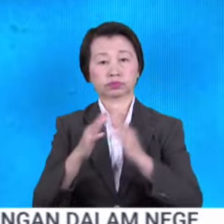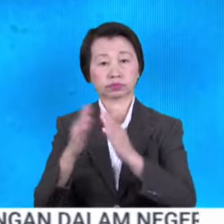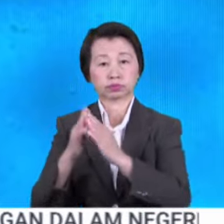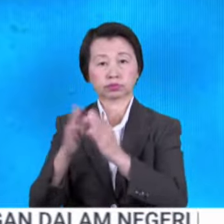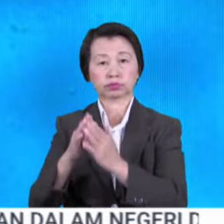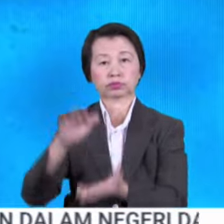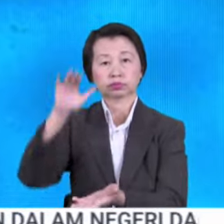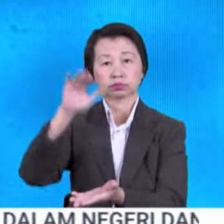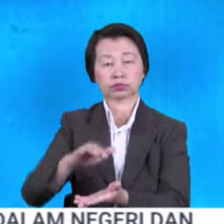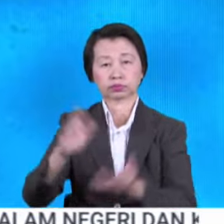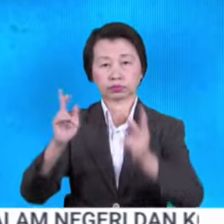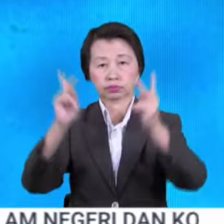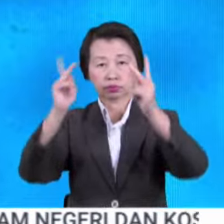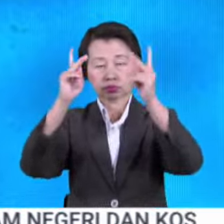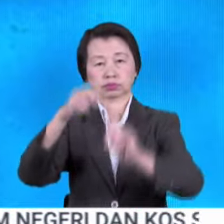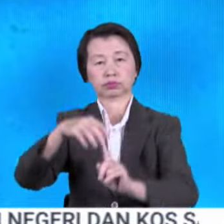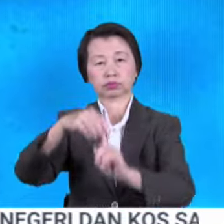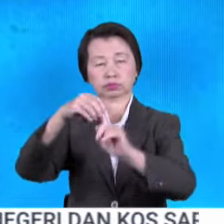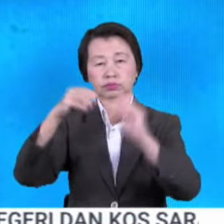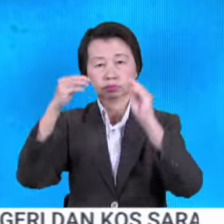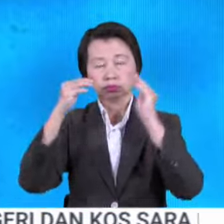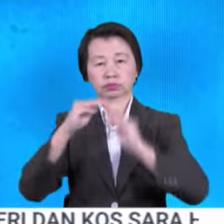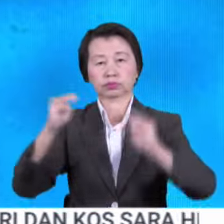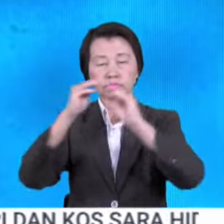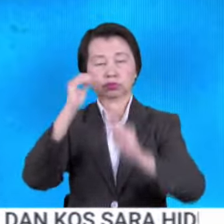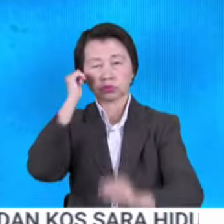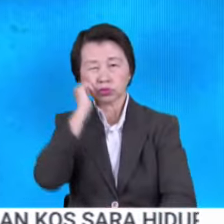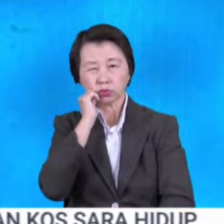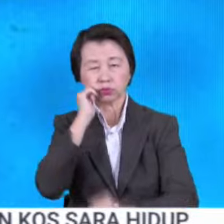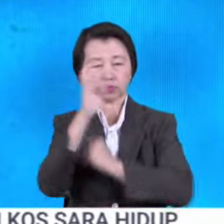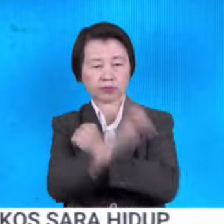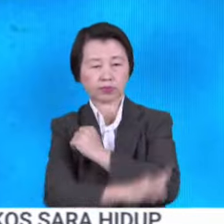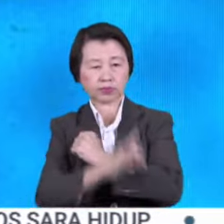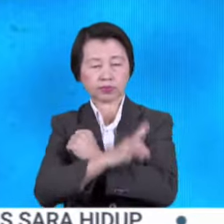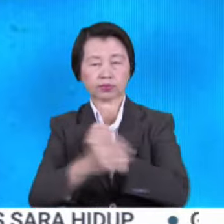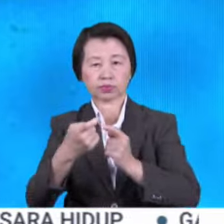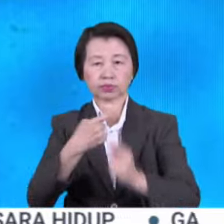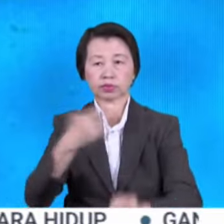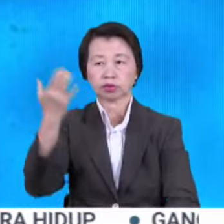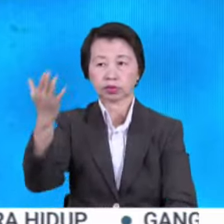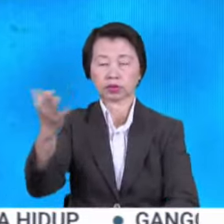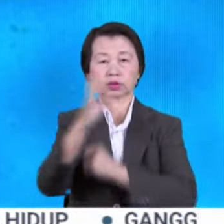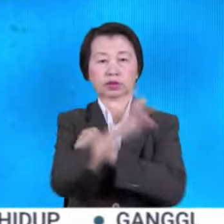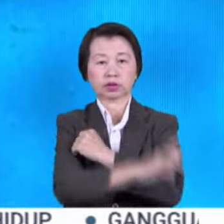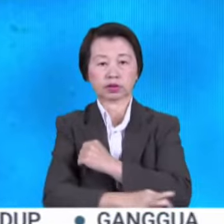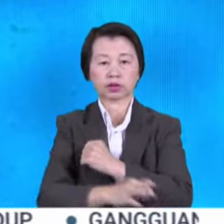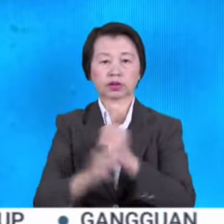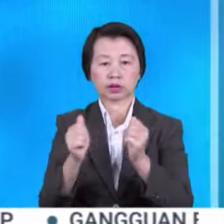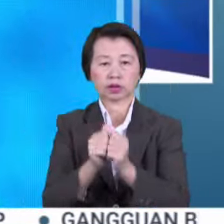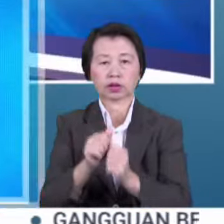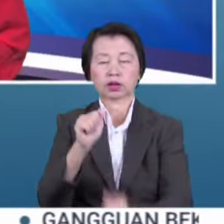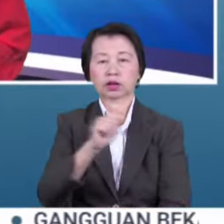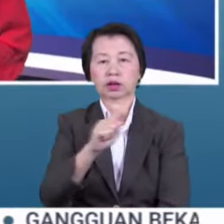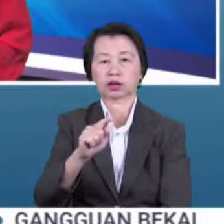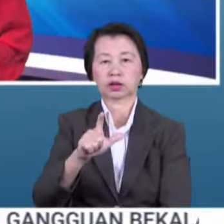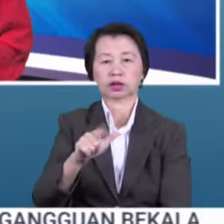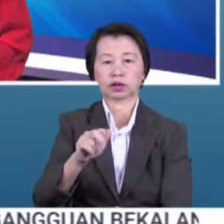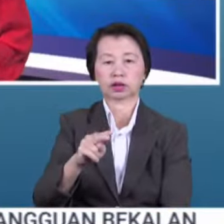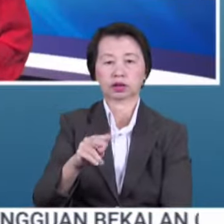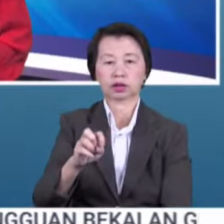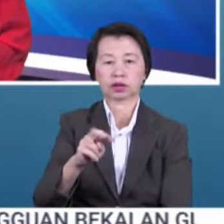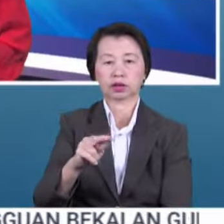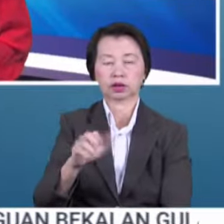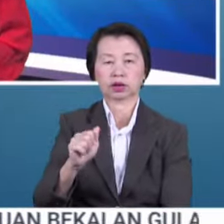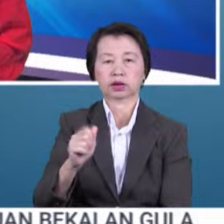serta keunikan masjid tertua di industri 9 antara perkongsian dari negeri barat langsung sama adrina Kamarudin dari